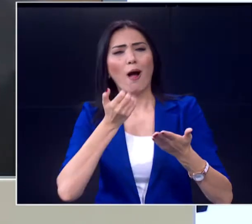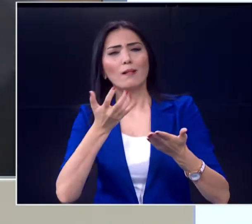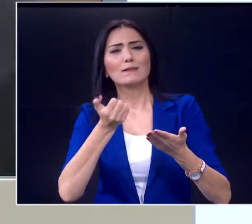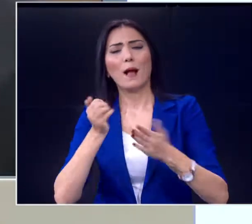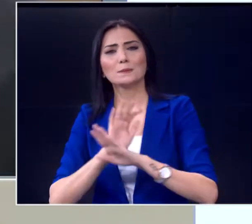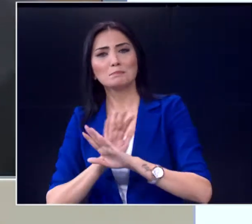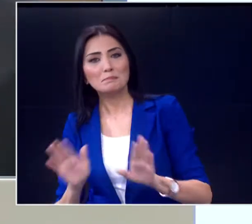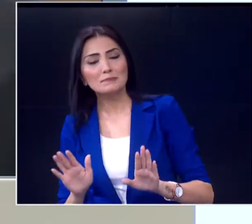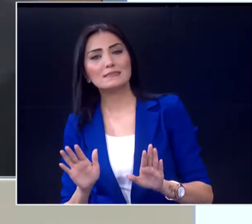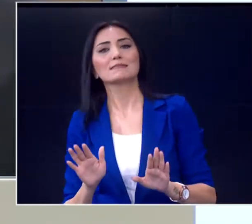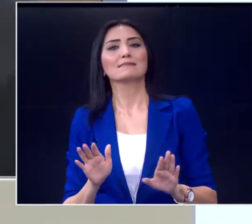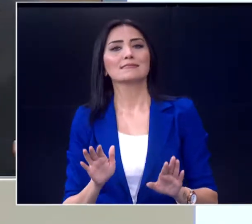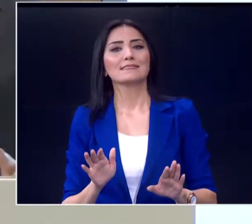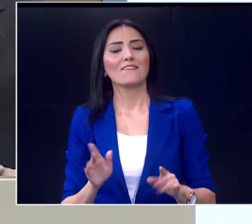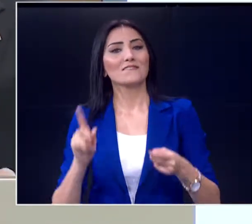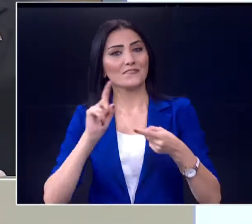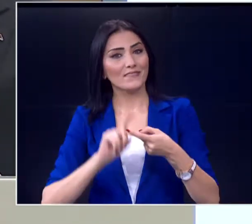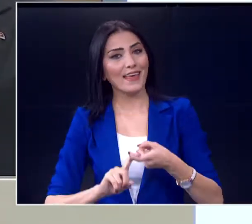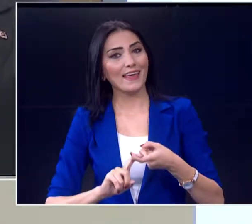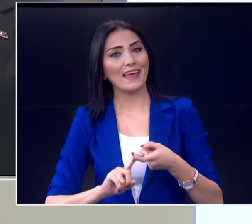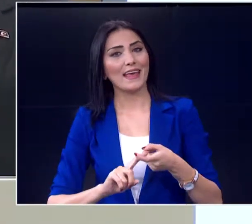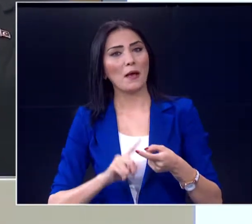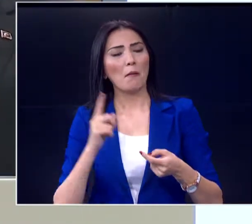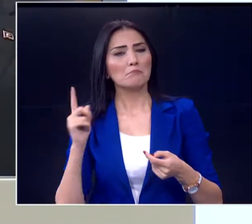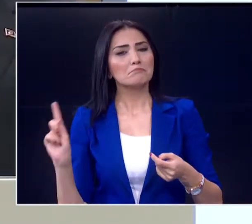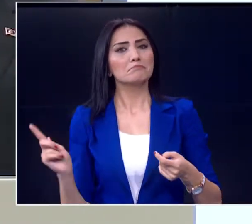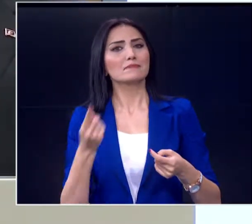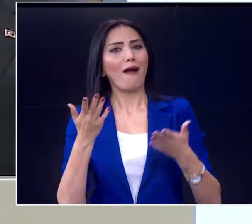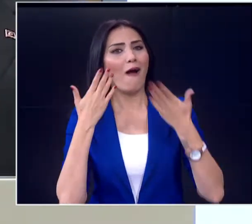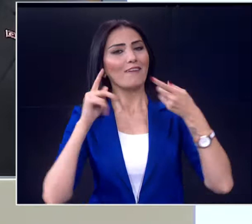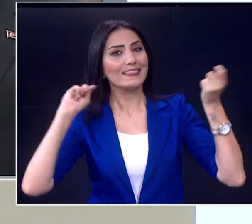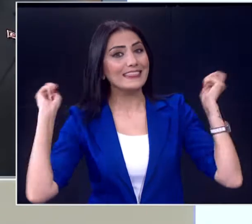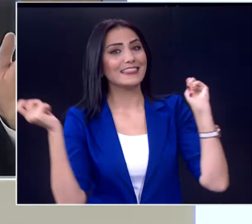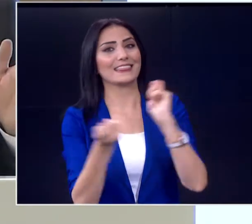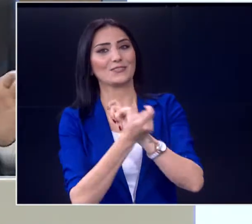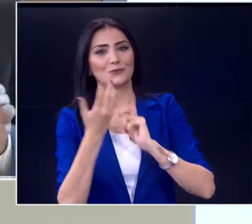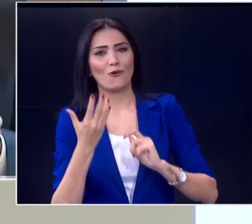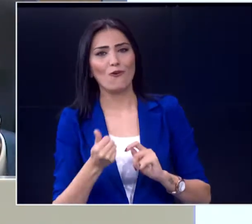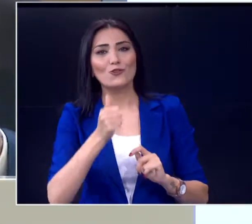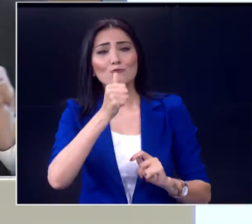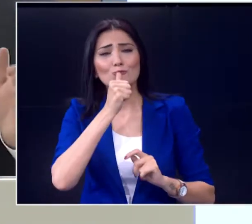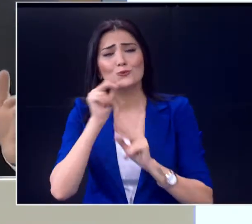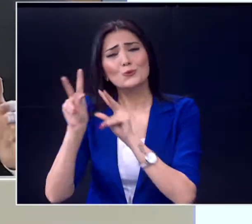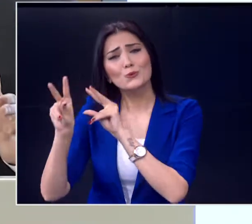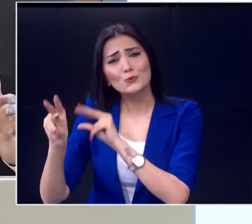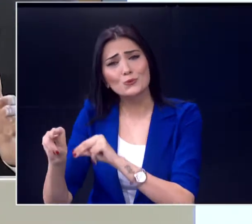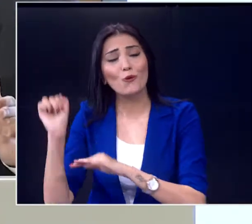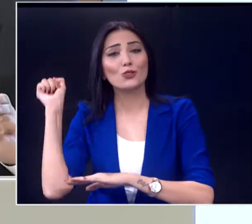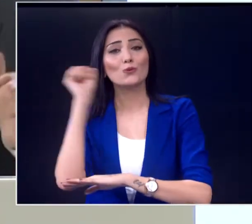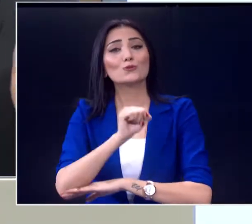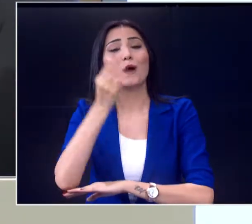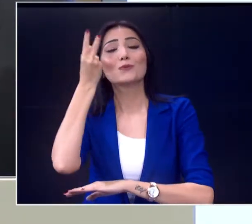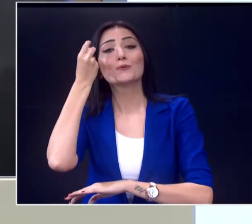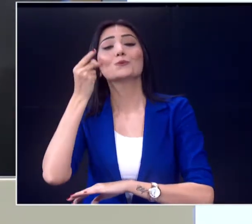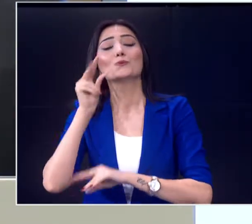aldık ve birdenbire hava değişti. Su uyur, düşman uyumaz.